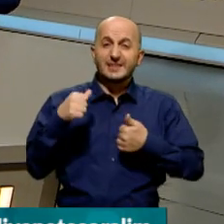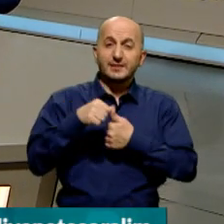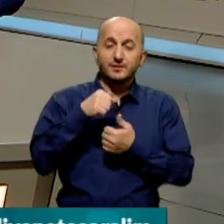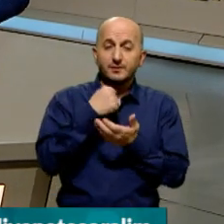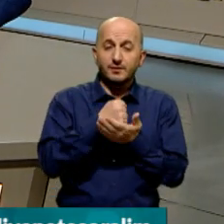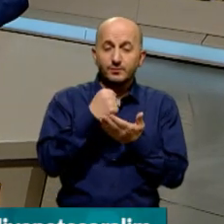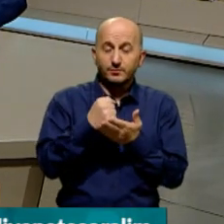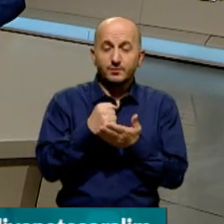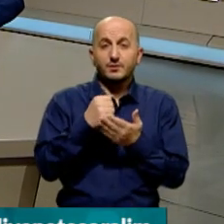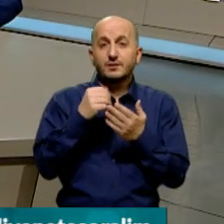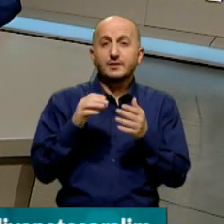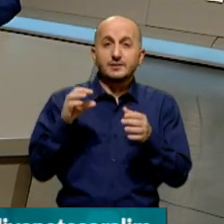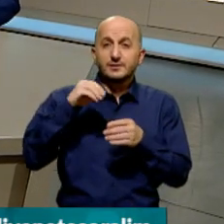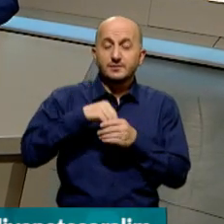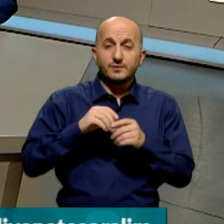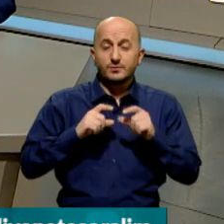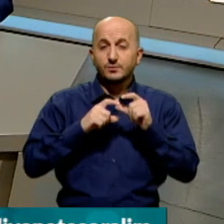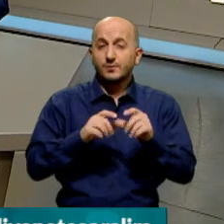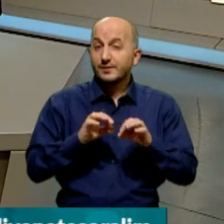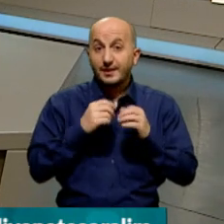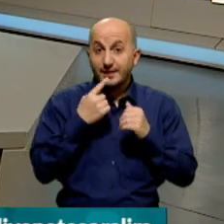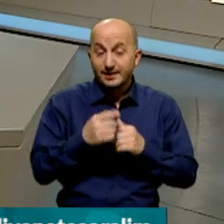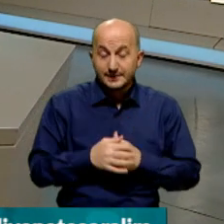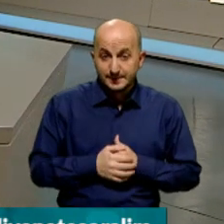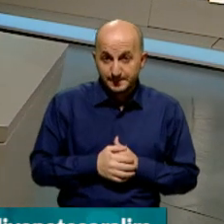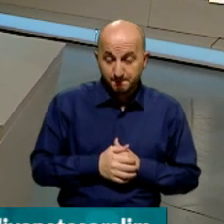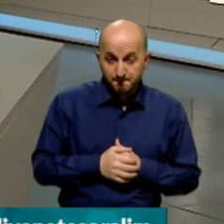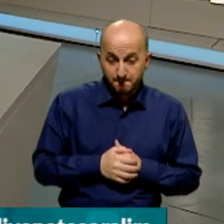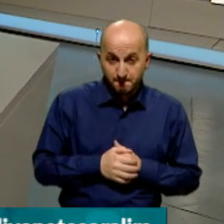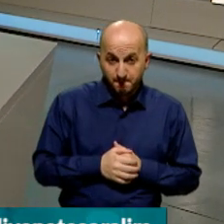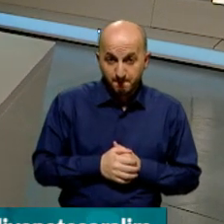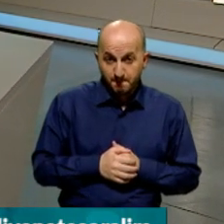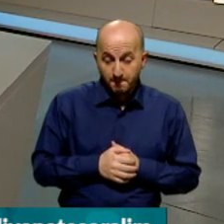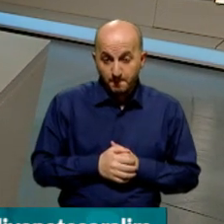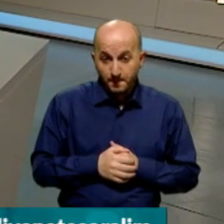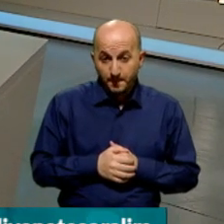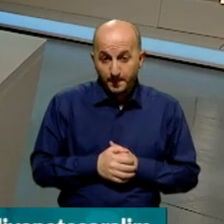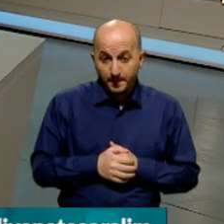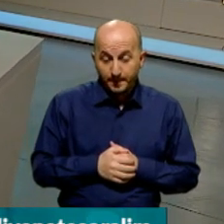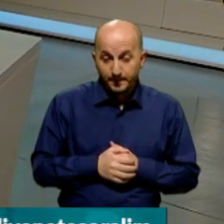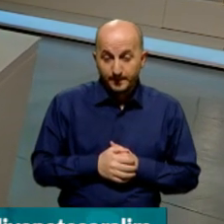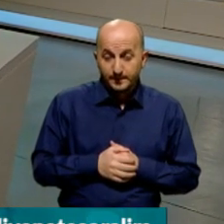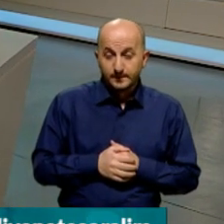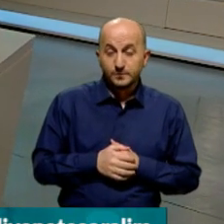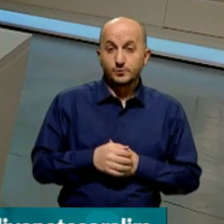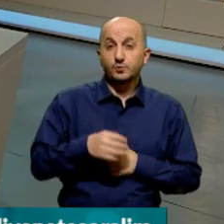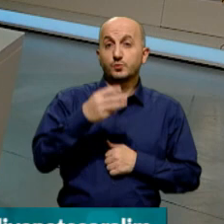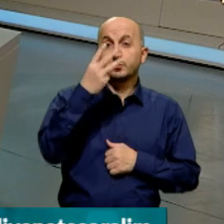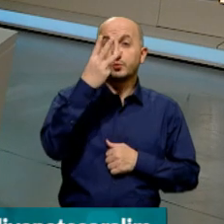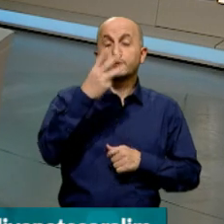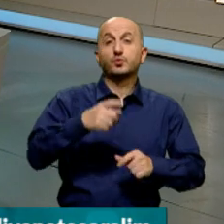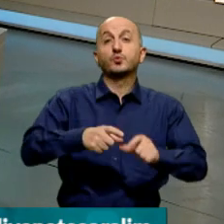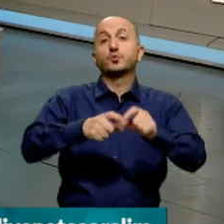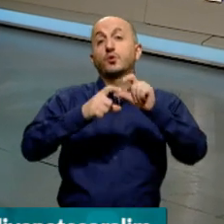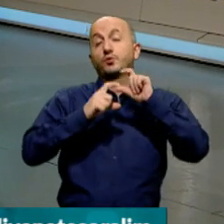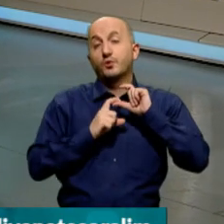notlarım arasında da soru var hocam. Ne dersiniz? Şimdi... şık şık gidelim. Hay üç hay. Soru sorduğu için.